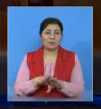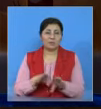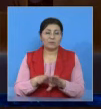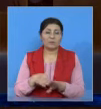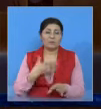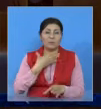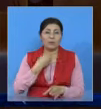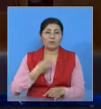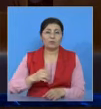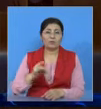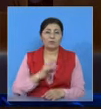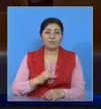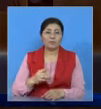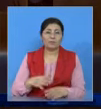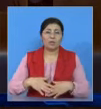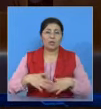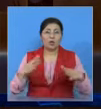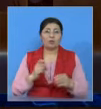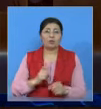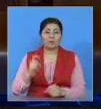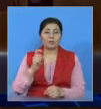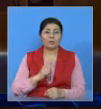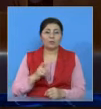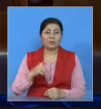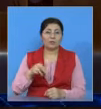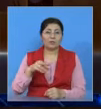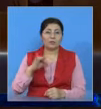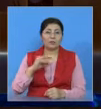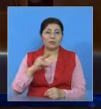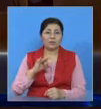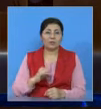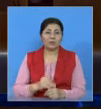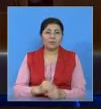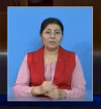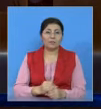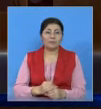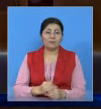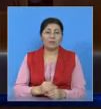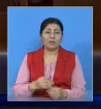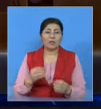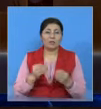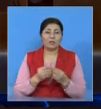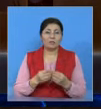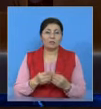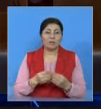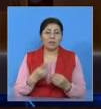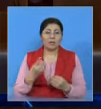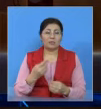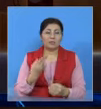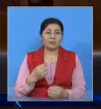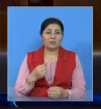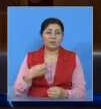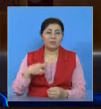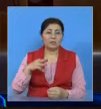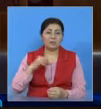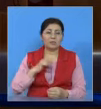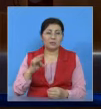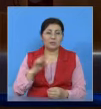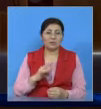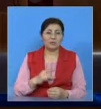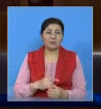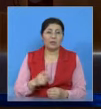вот, крупных хозяйств, 100 родники агро, там урожай в среднем выходит по 10-11 центнеров ежедневно. В